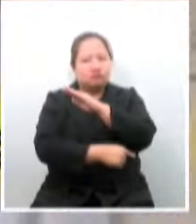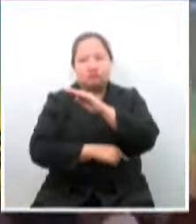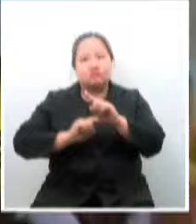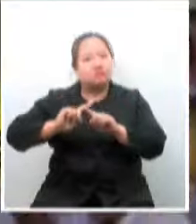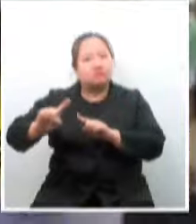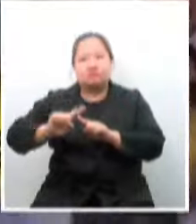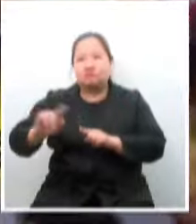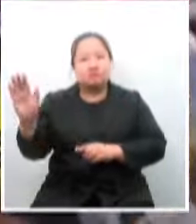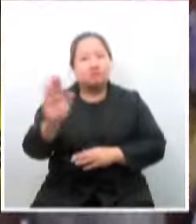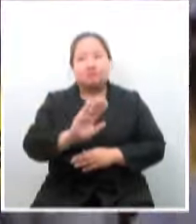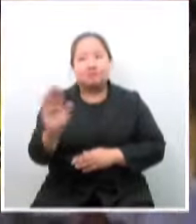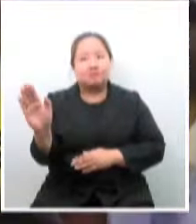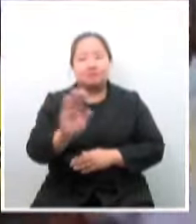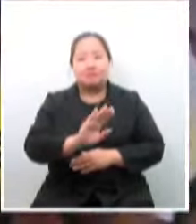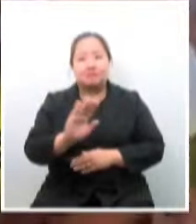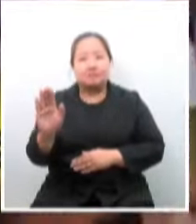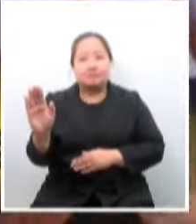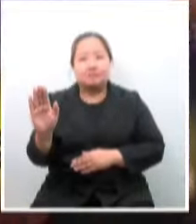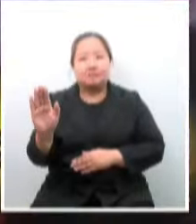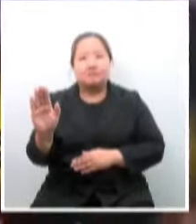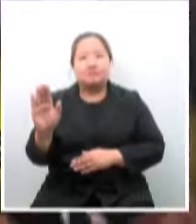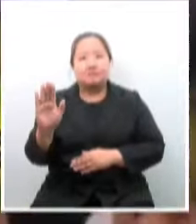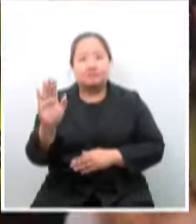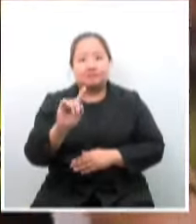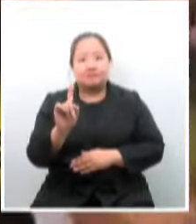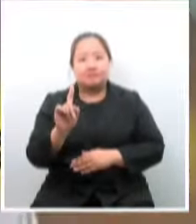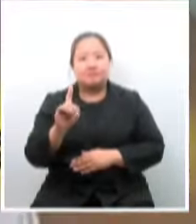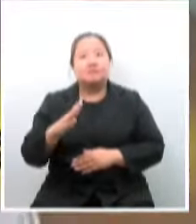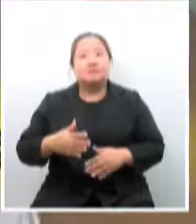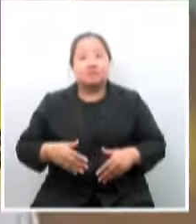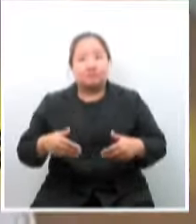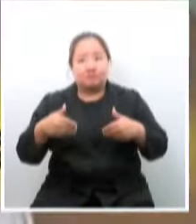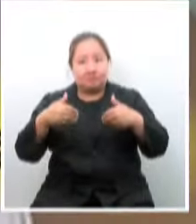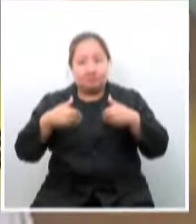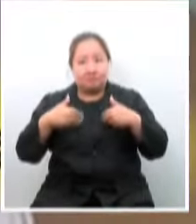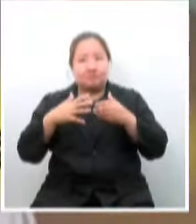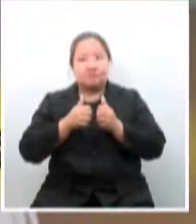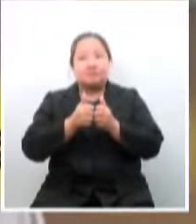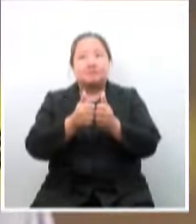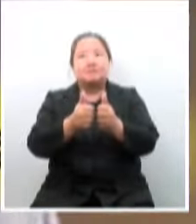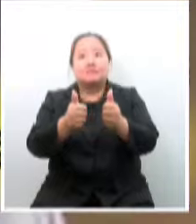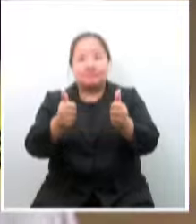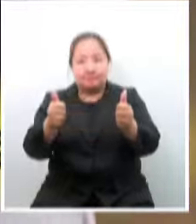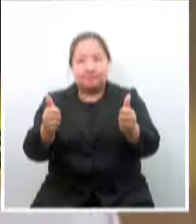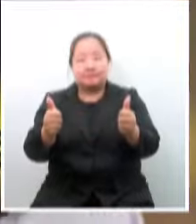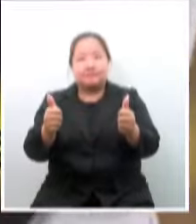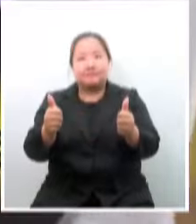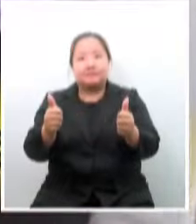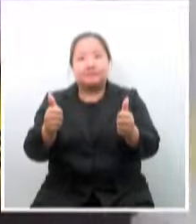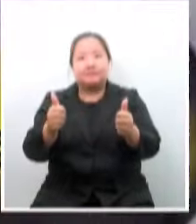ใจนอนไเใจเชคค